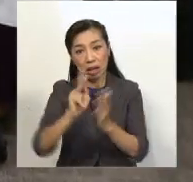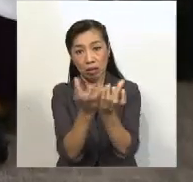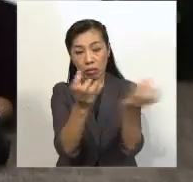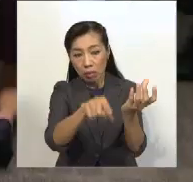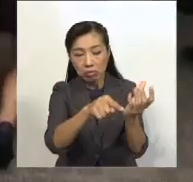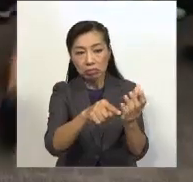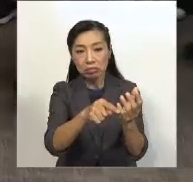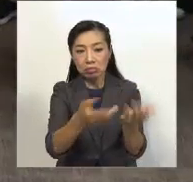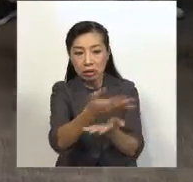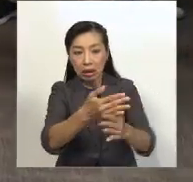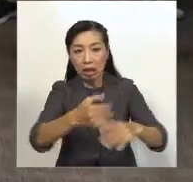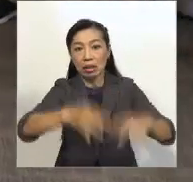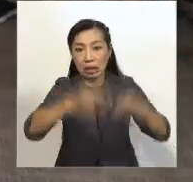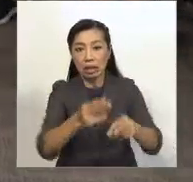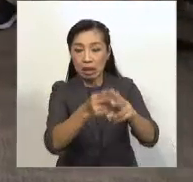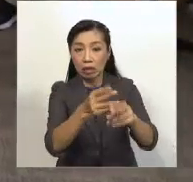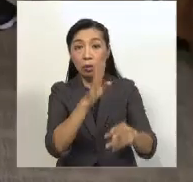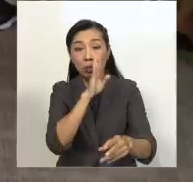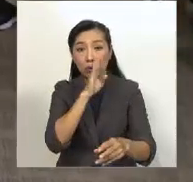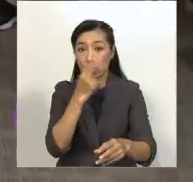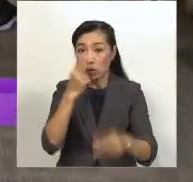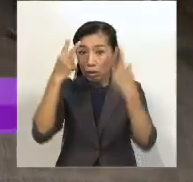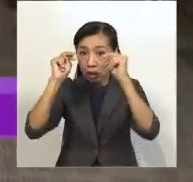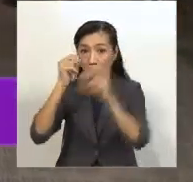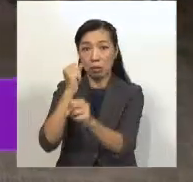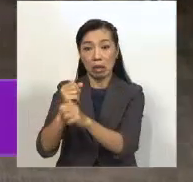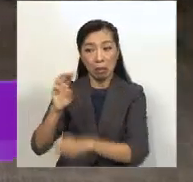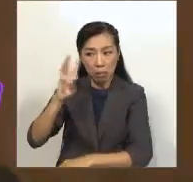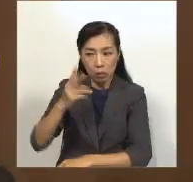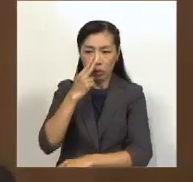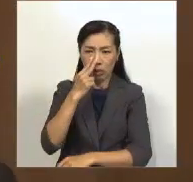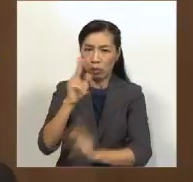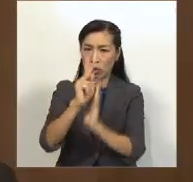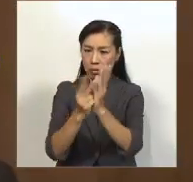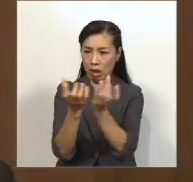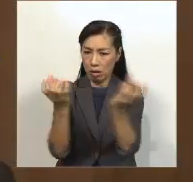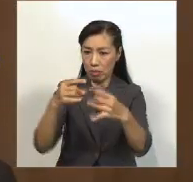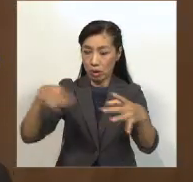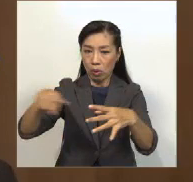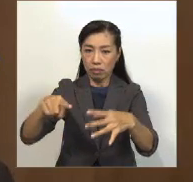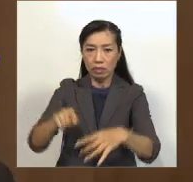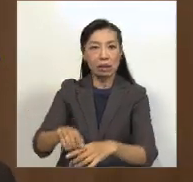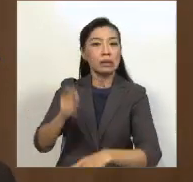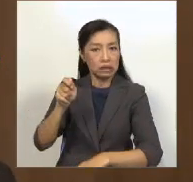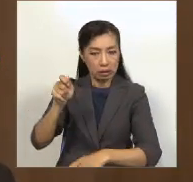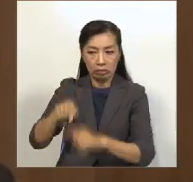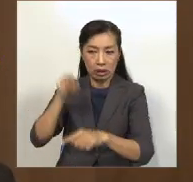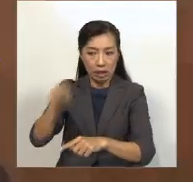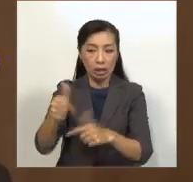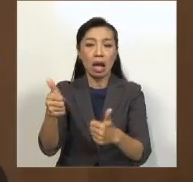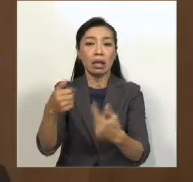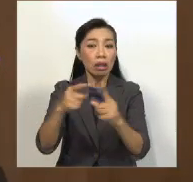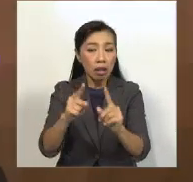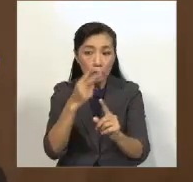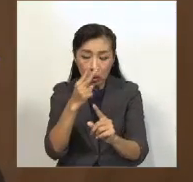ขัดต่อรัฐธรรมนูญโดยต้องมีเหตุผลชัดเจนและหากเห็นว่าไม่ขัดรัฐธรรมนูญก็มีอำนาจในการที่จะยุติค